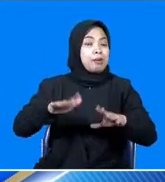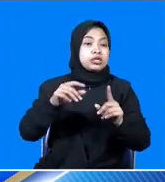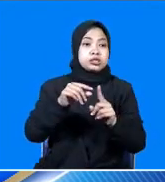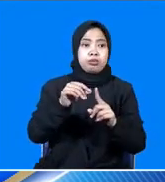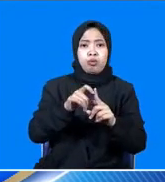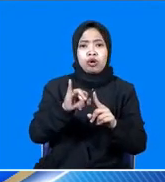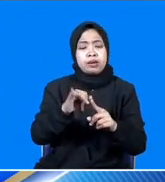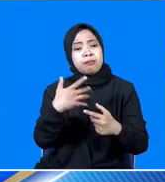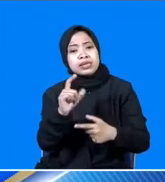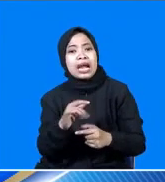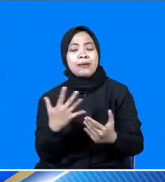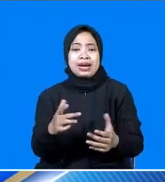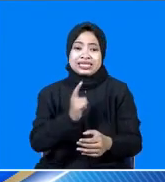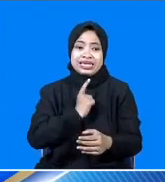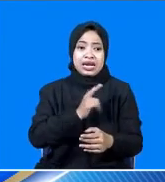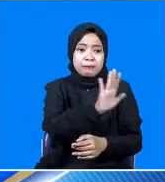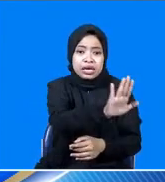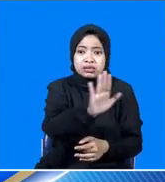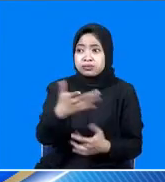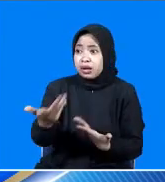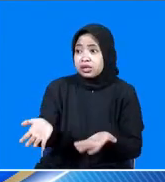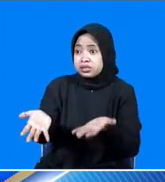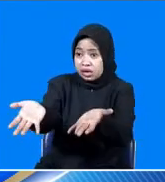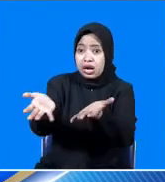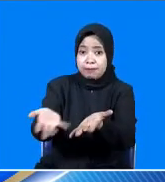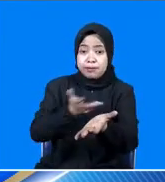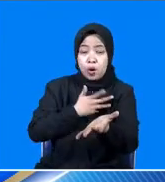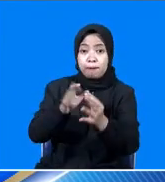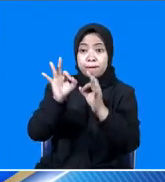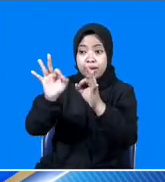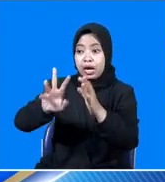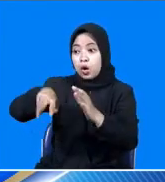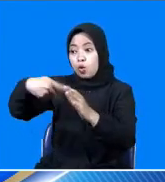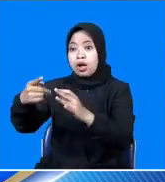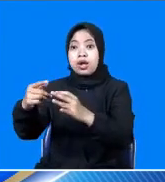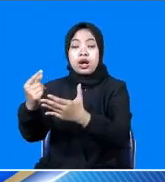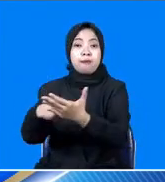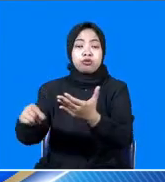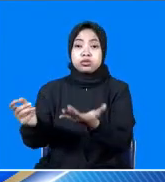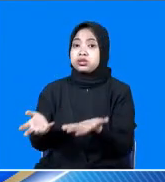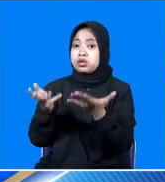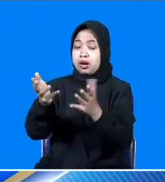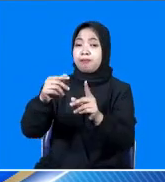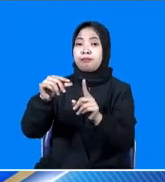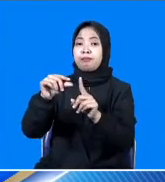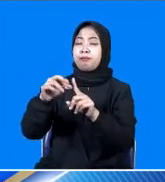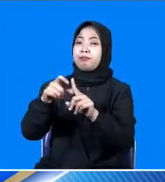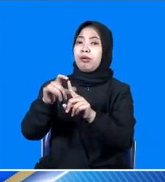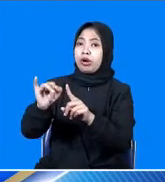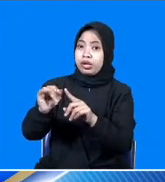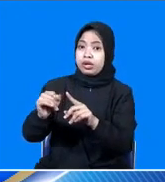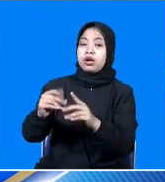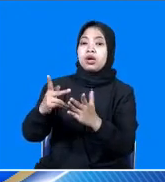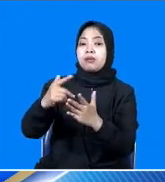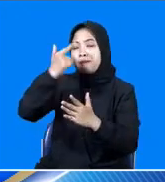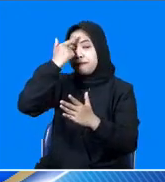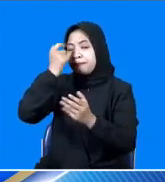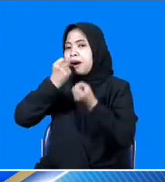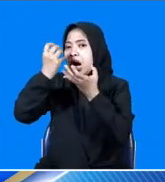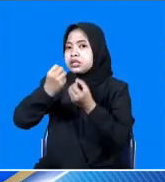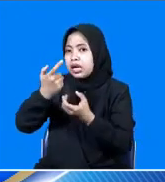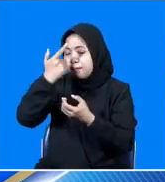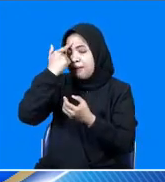Prodi untuk mendorong anaknya melakukan pendidikan di luar kampus semakin bebas Prodi melakukan Project best learning